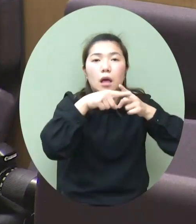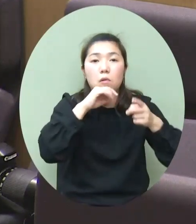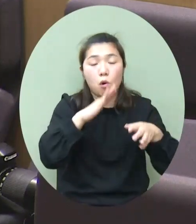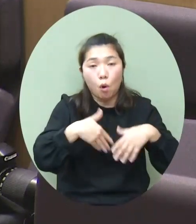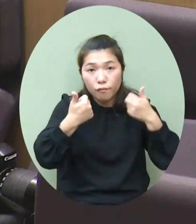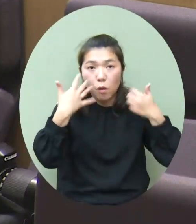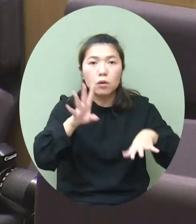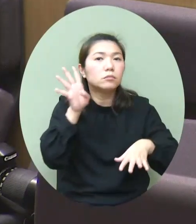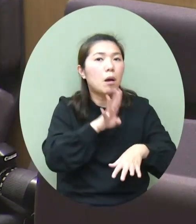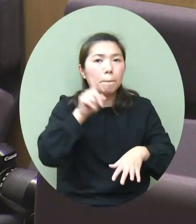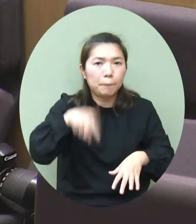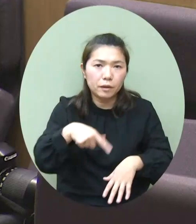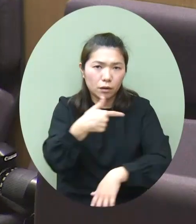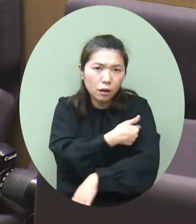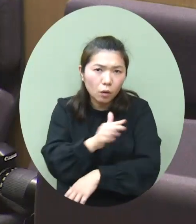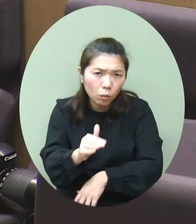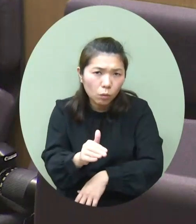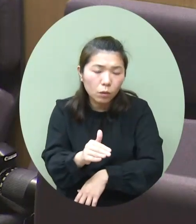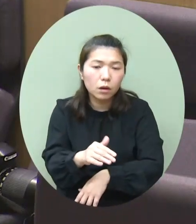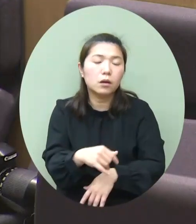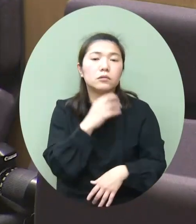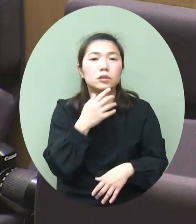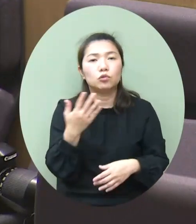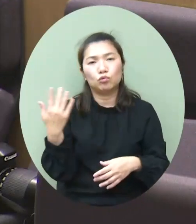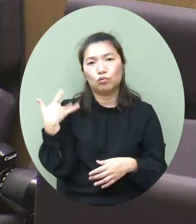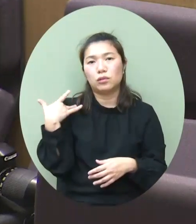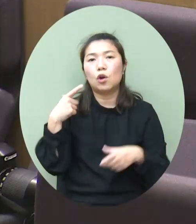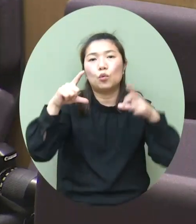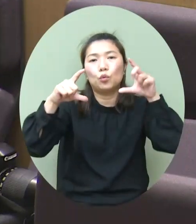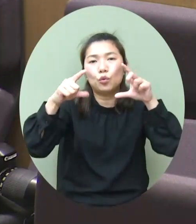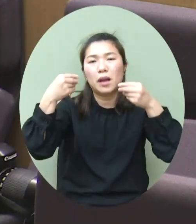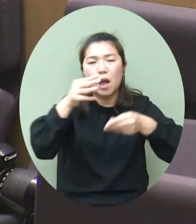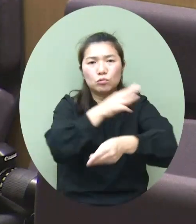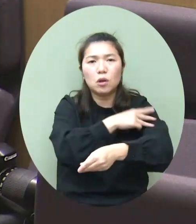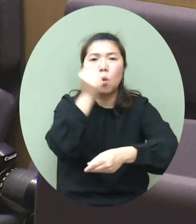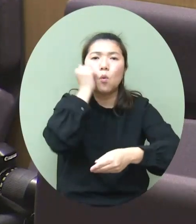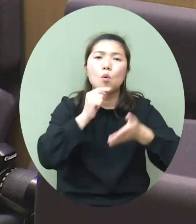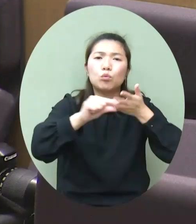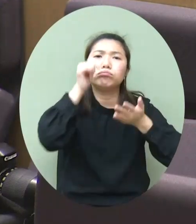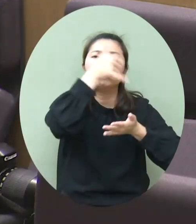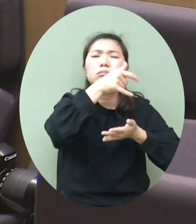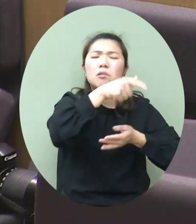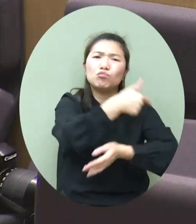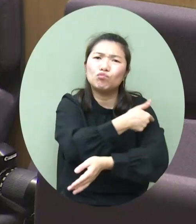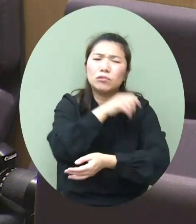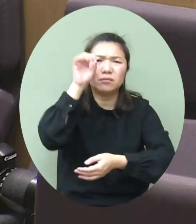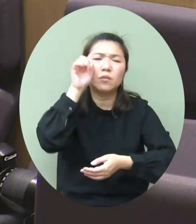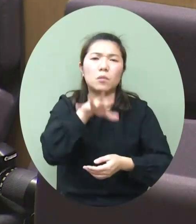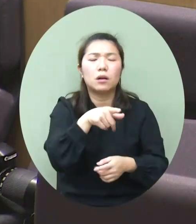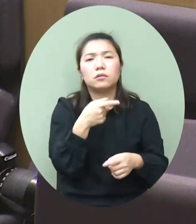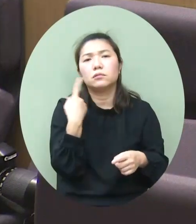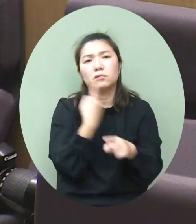的长者确诊康复之后4星期可以打针，但昨天袁国勇教授视察这